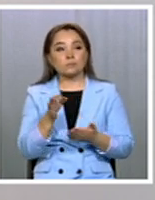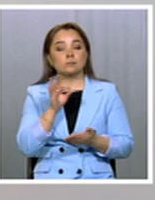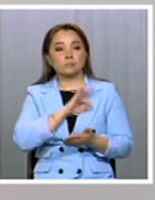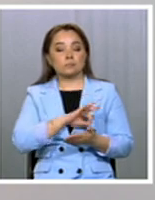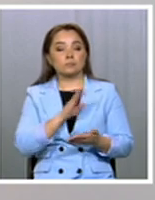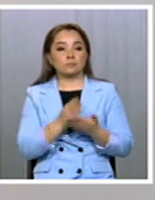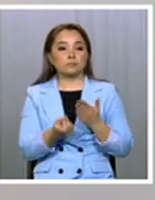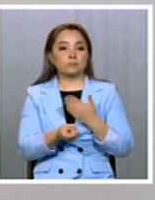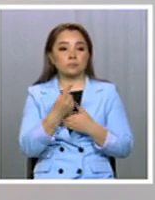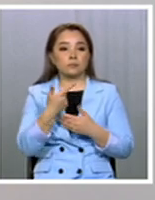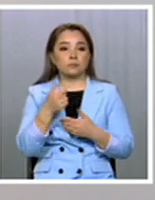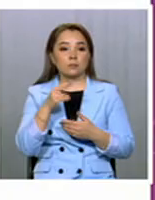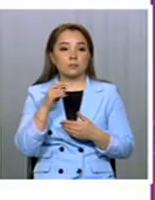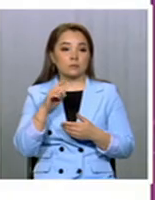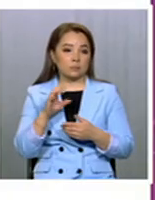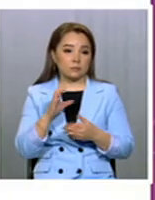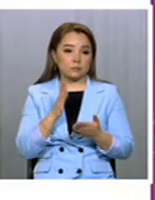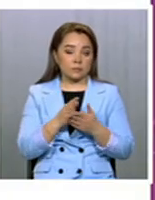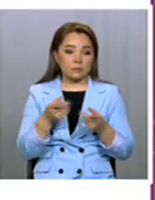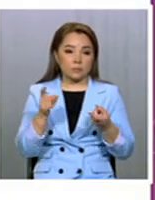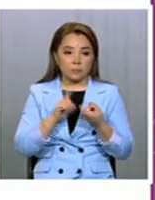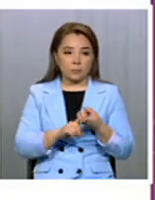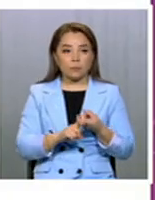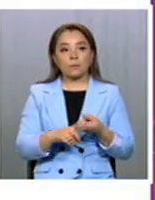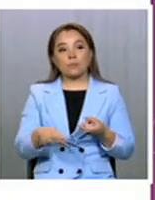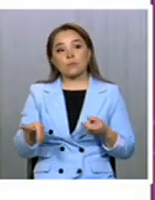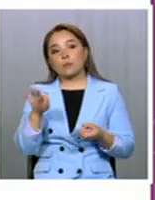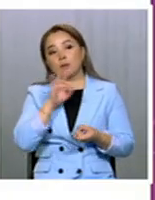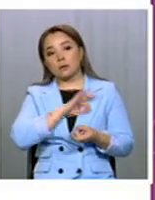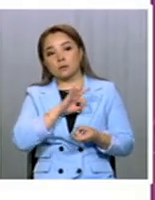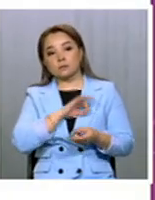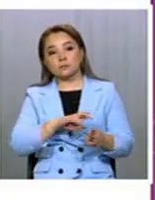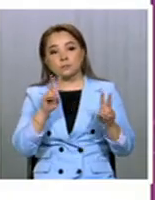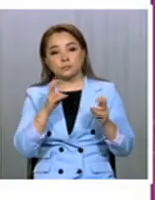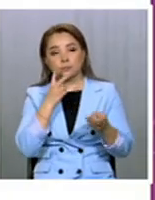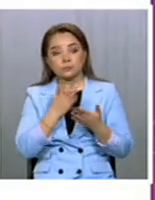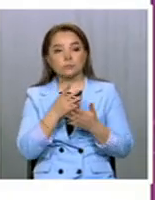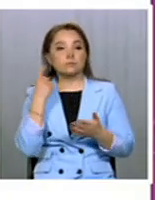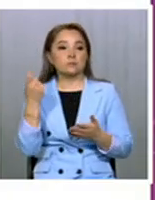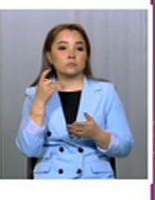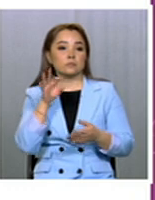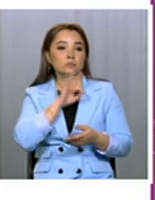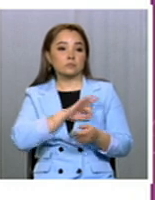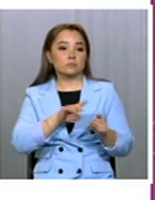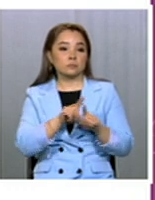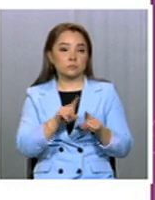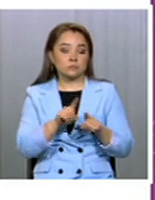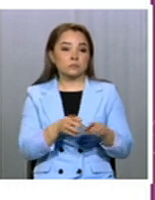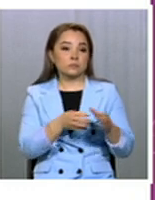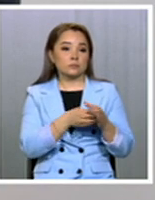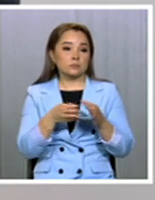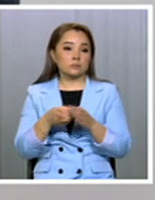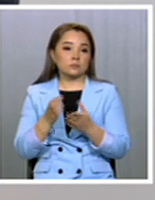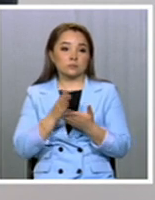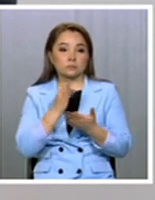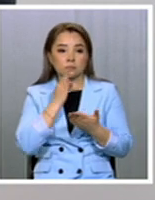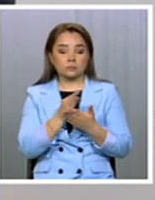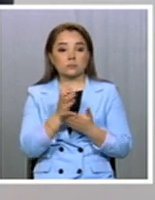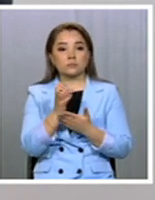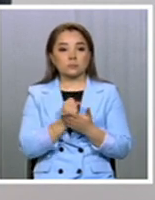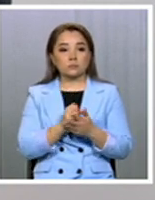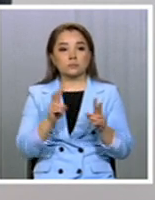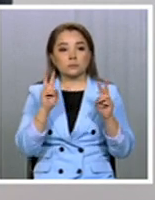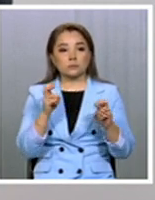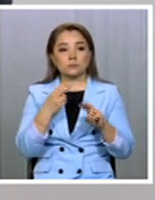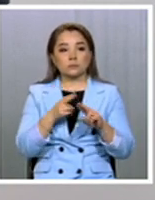болуына, генезисіне қарай, пайдалануына қарай, шаруашылықта пайдалануына қарай жіктеледі. Ресурстар